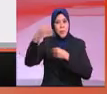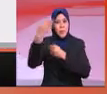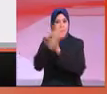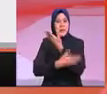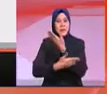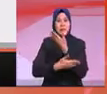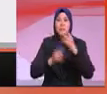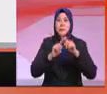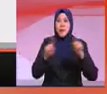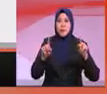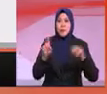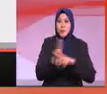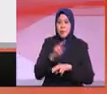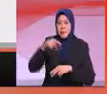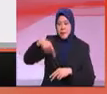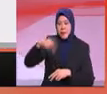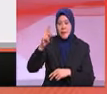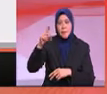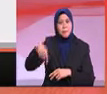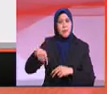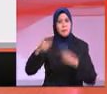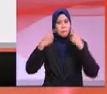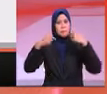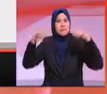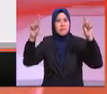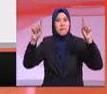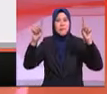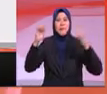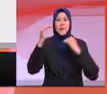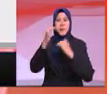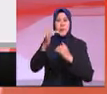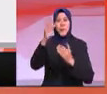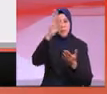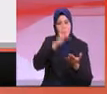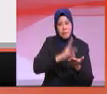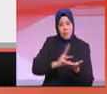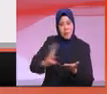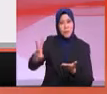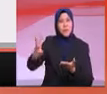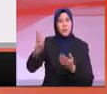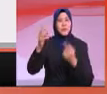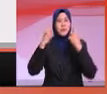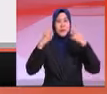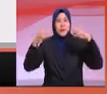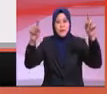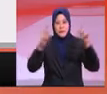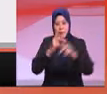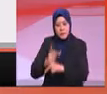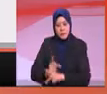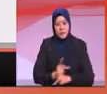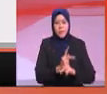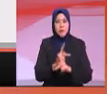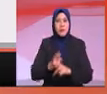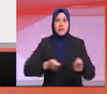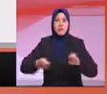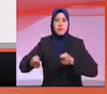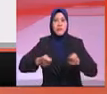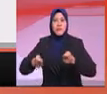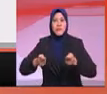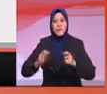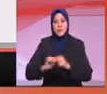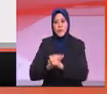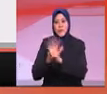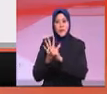menggunakan kaedah PKP, dia amat berjaya. Dalam tempoh 6 minggu kita berjaya mengawal kes-kes penularan